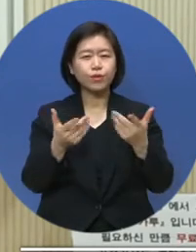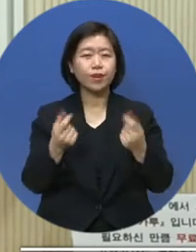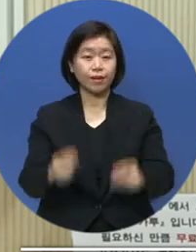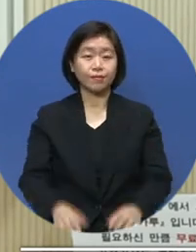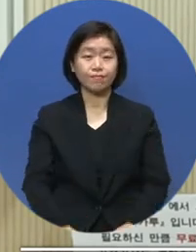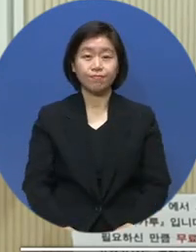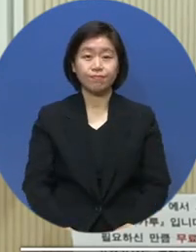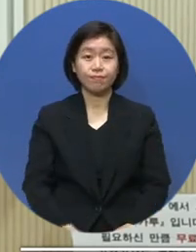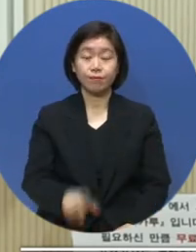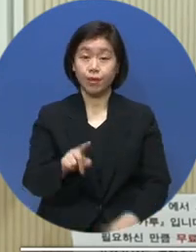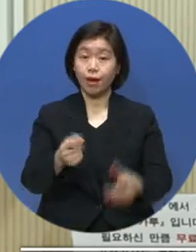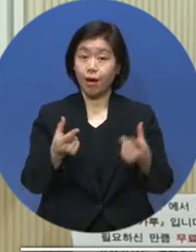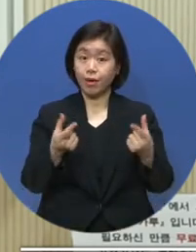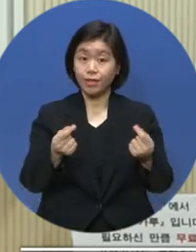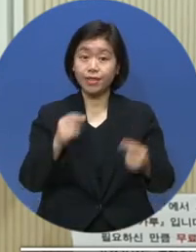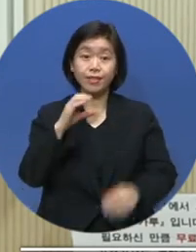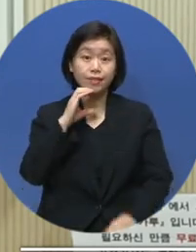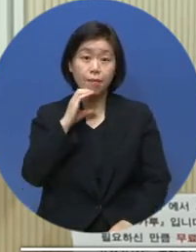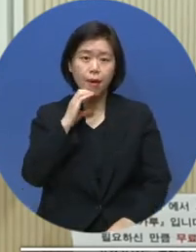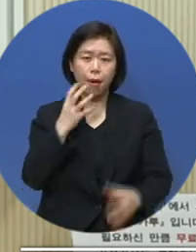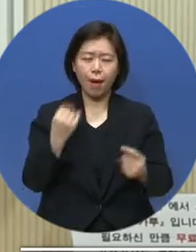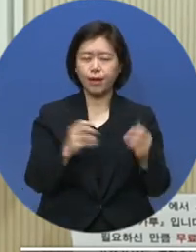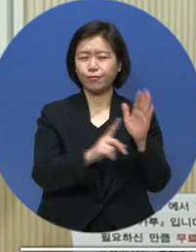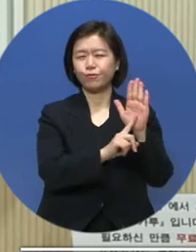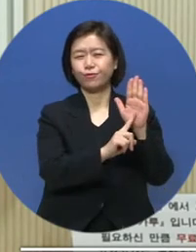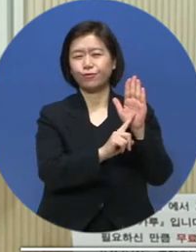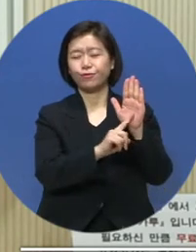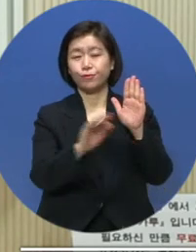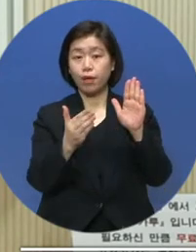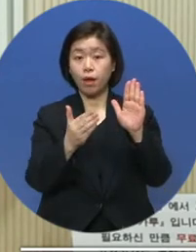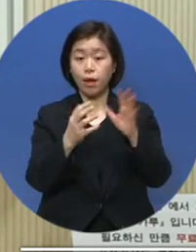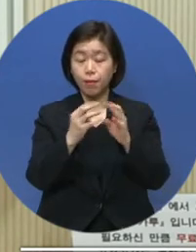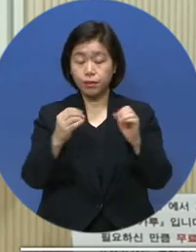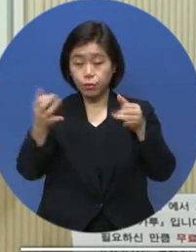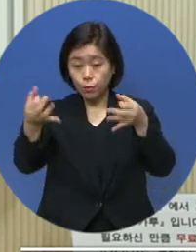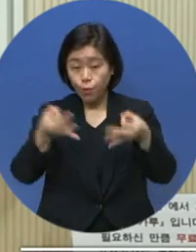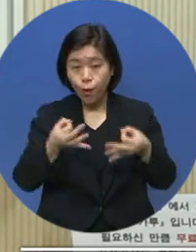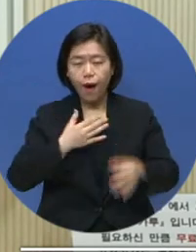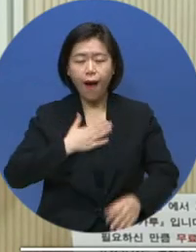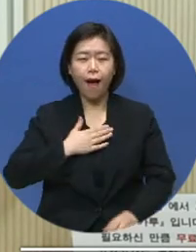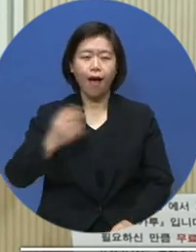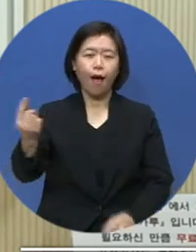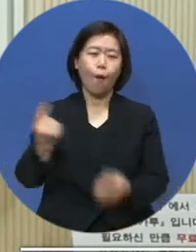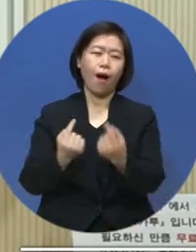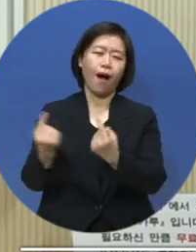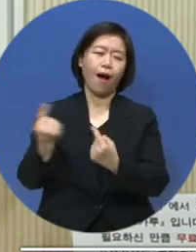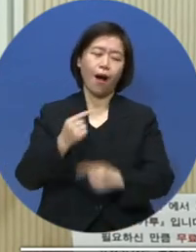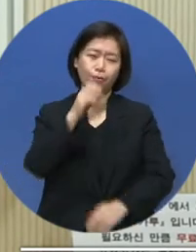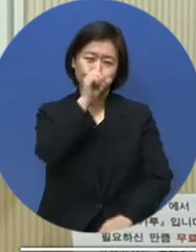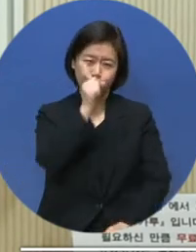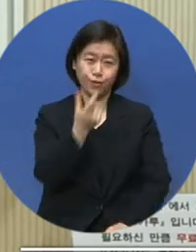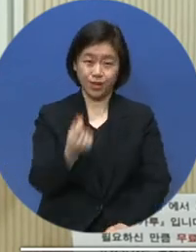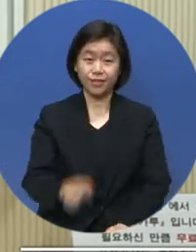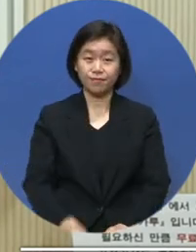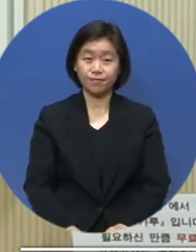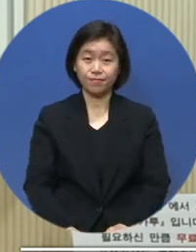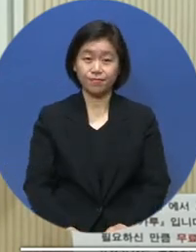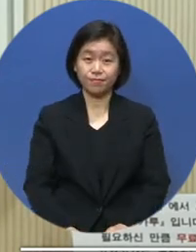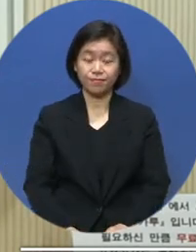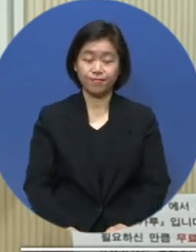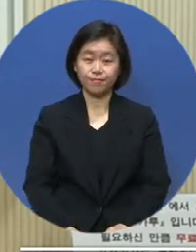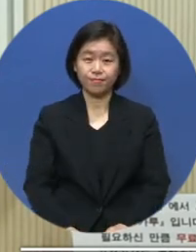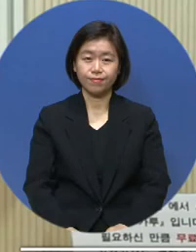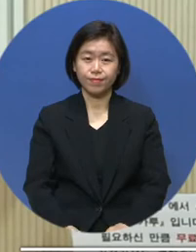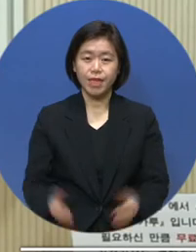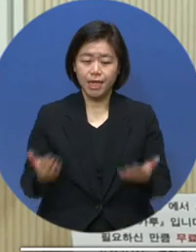생각하고요. 이런 가게가 많이 홍보가 돼서 손님들도 많이 오시고 일하시는 분들도 많이 기회가 될 수